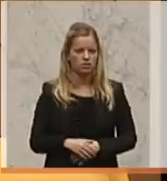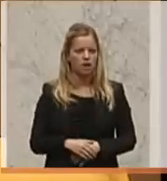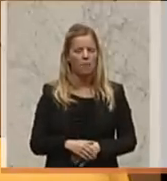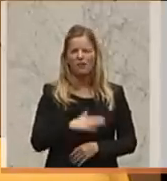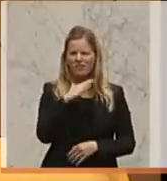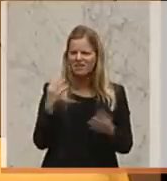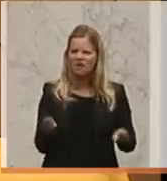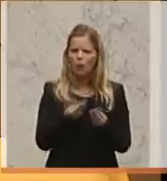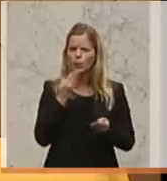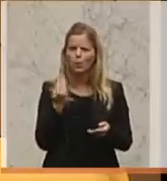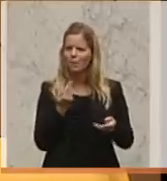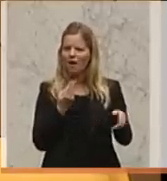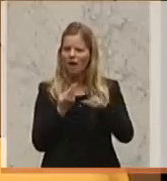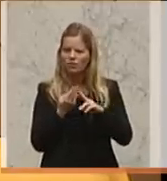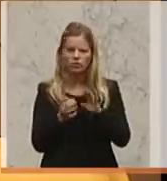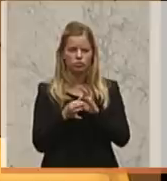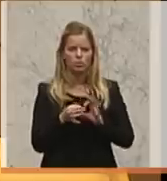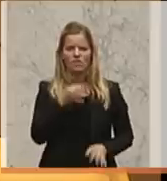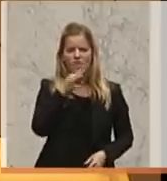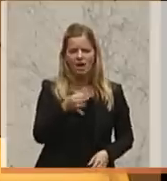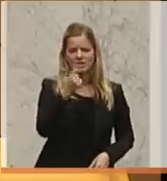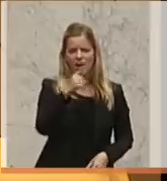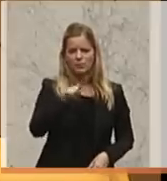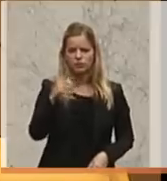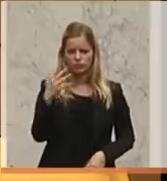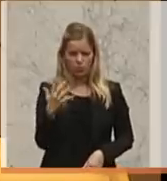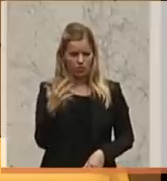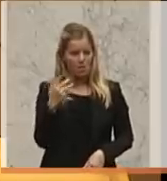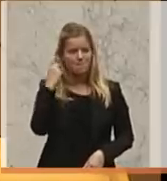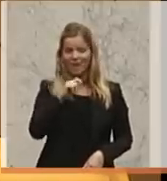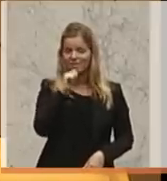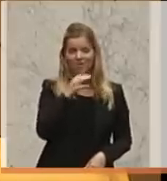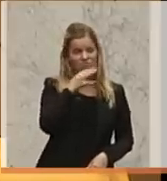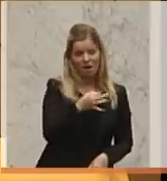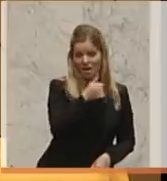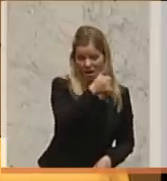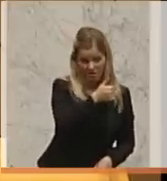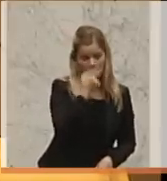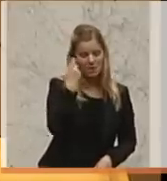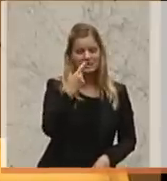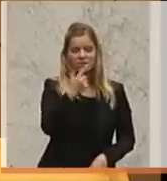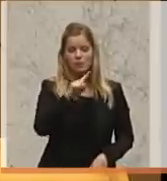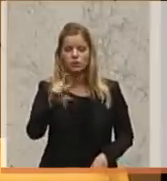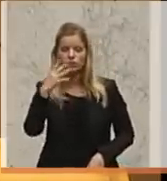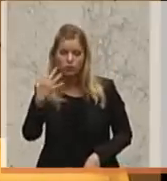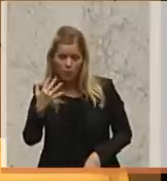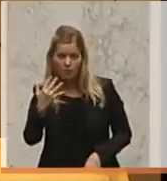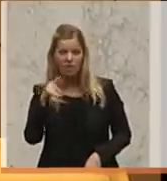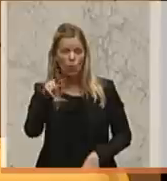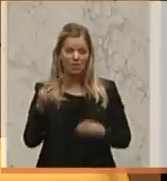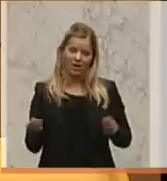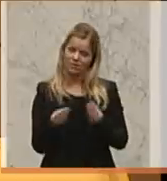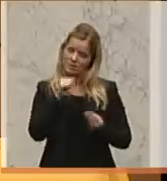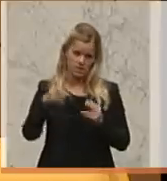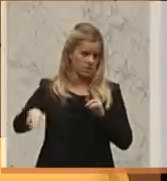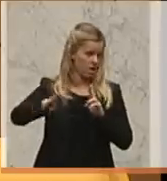der Beantwortung der Fragen 2 bis 5, denn es geht nicht um die Antwort 1, es geht um 2 bis 5, dort haben Sie etwas nicht gesagt. Und wenn